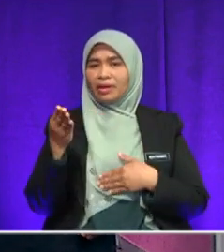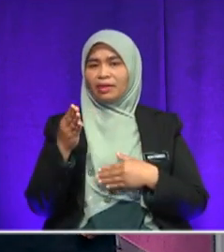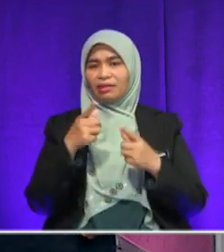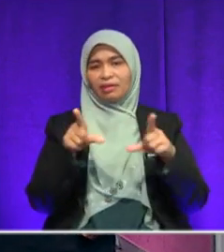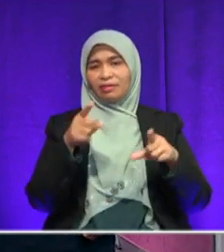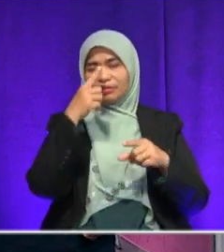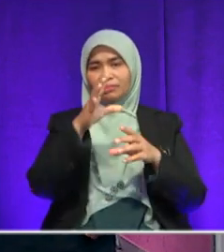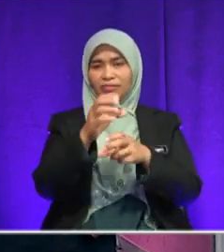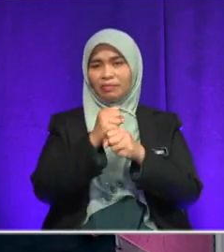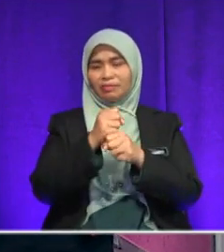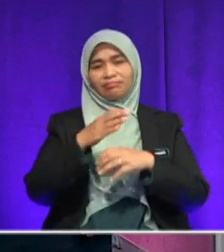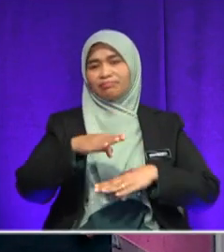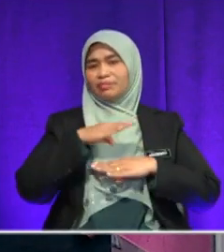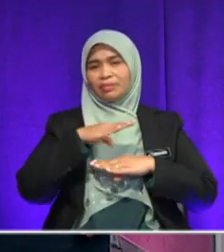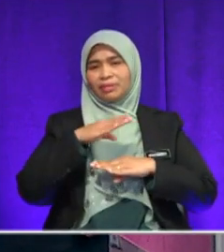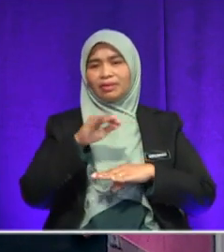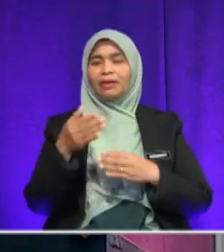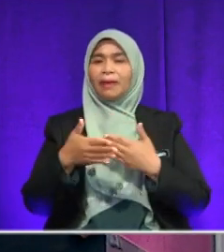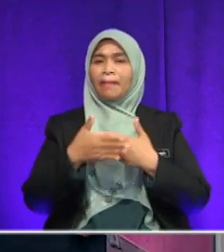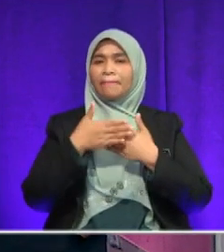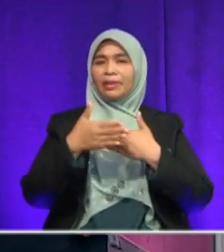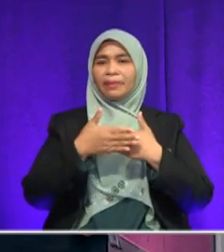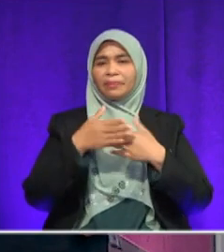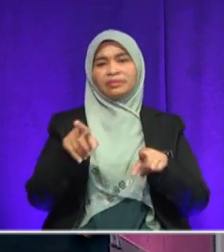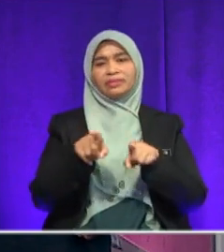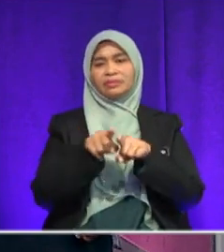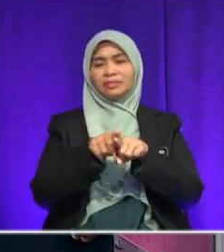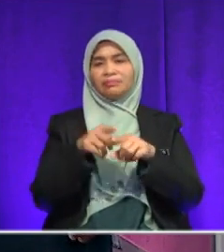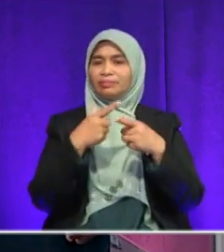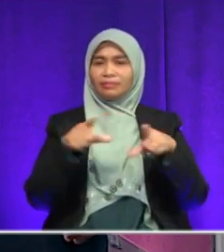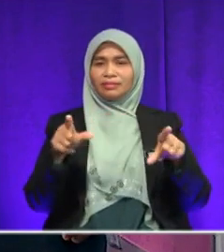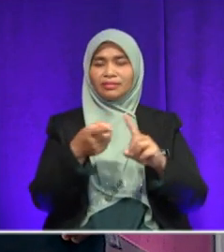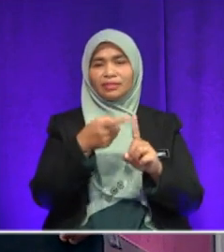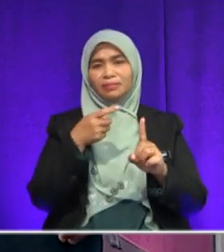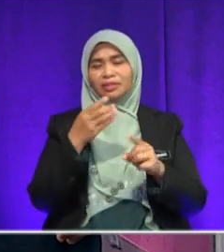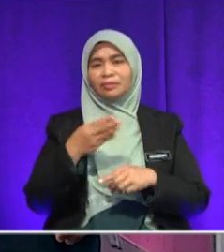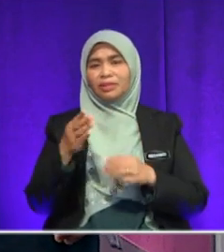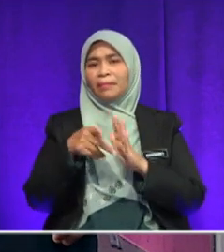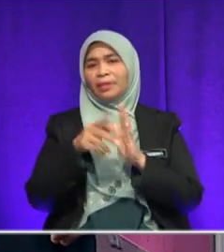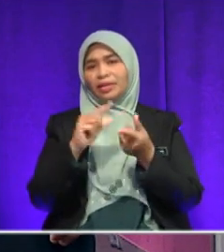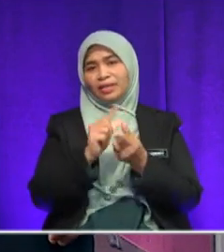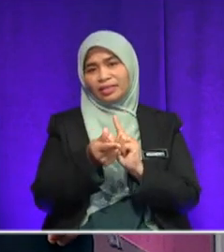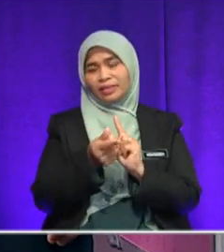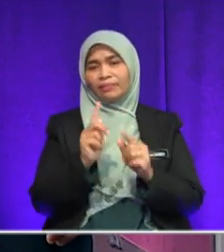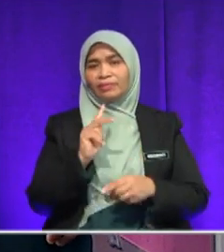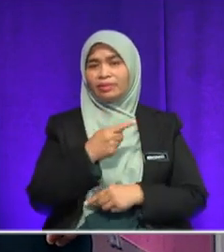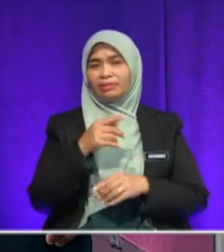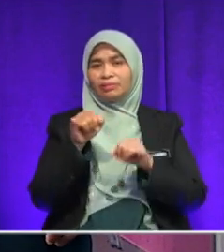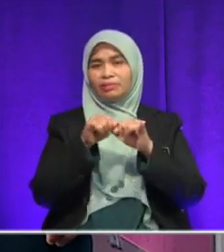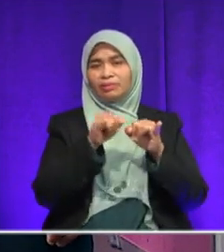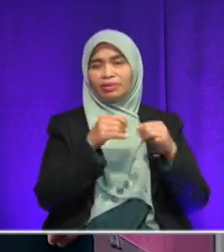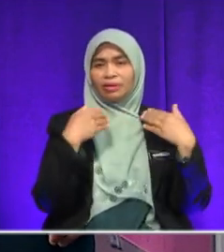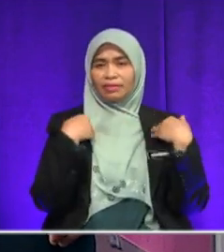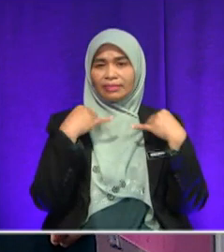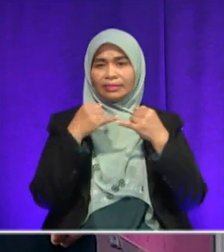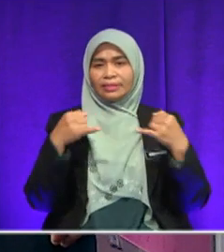mendapatkan kepuasan yang hampir sama. Selain daripada barang pengganti, kita juga ada jenis barang